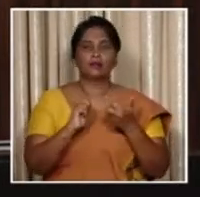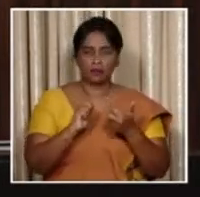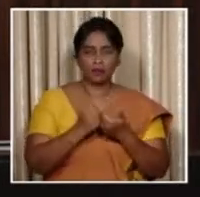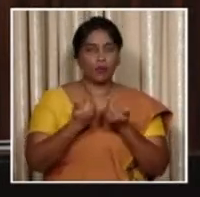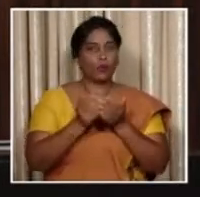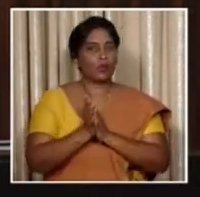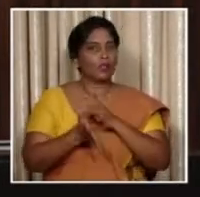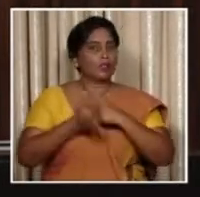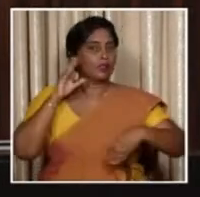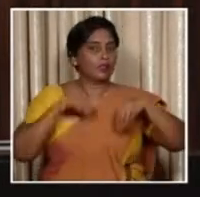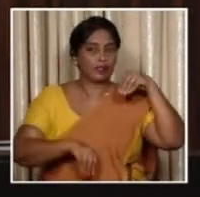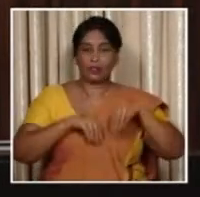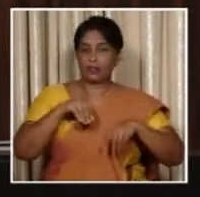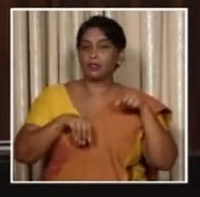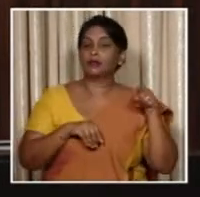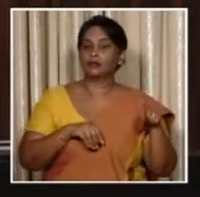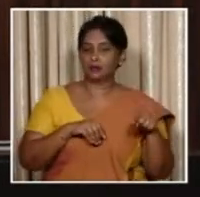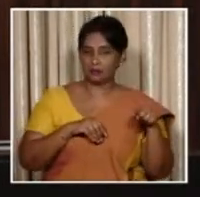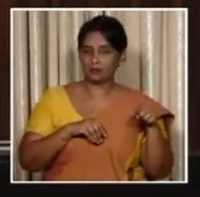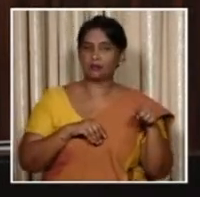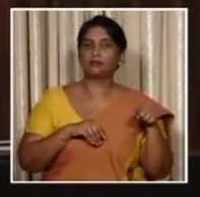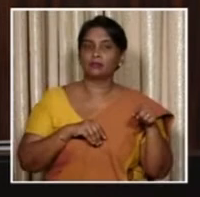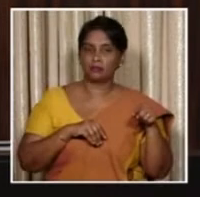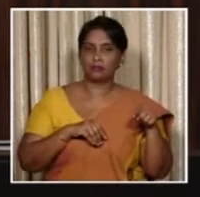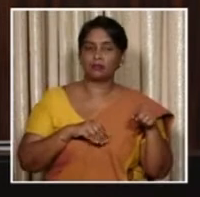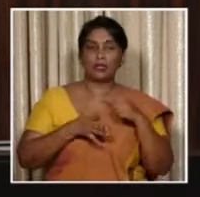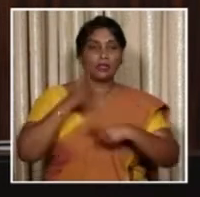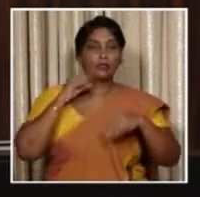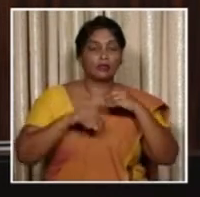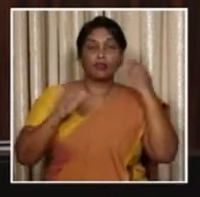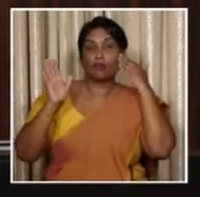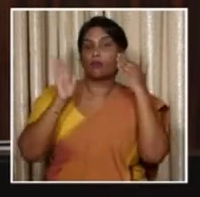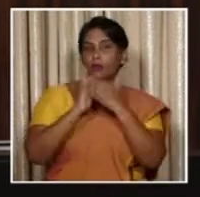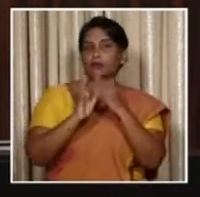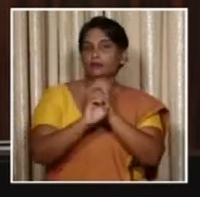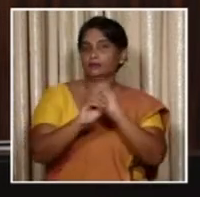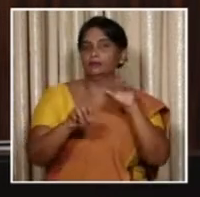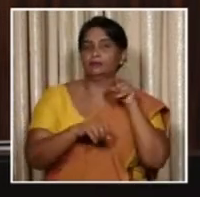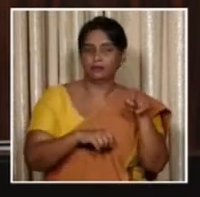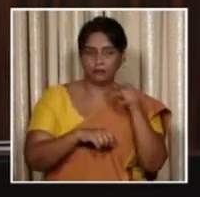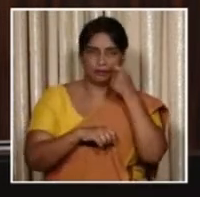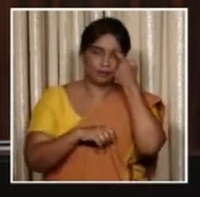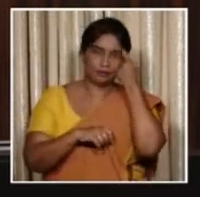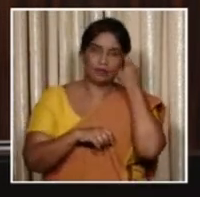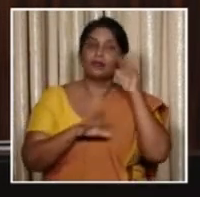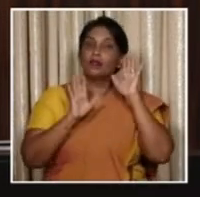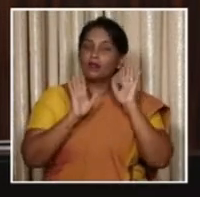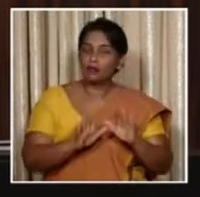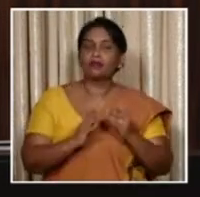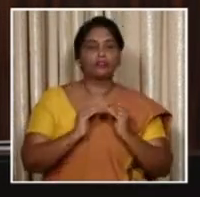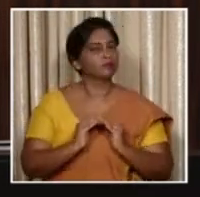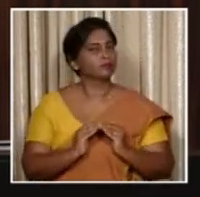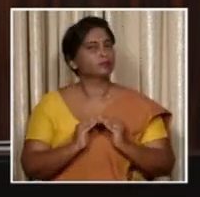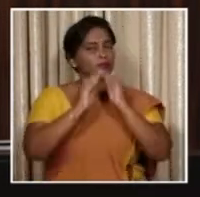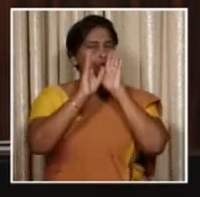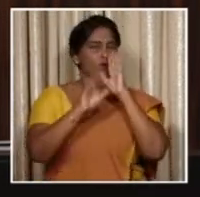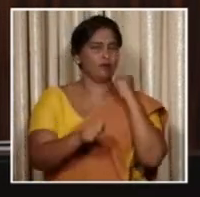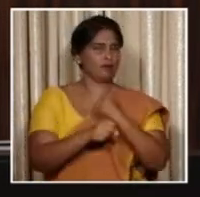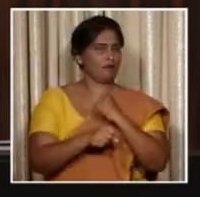තමන්ගේ දේශපාලන වේදිකාවේ දේශපාලන සටන් බාට බවට පත් කරගත්තා. හැබැයි ගොඩනැගුණු කිසිදු